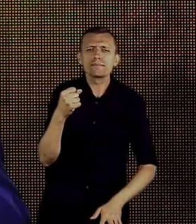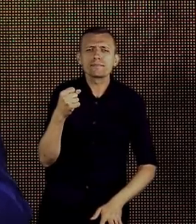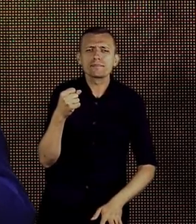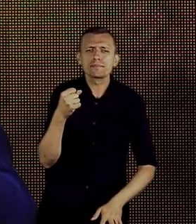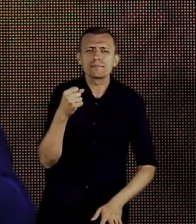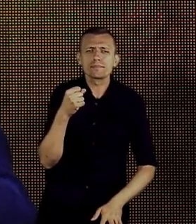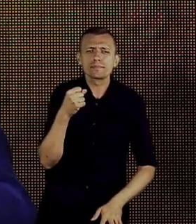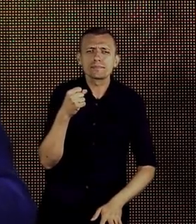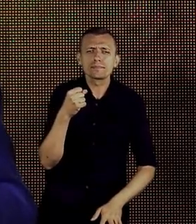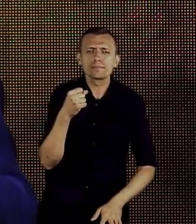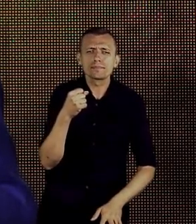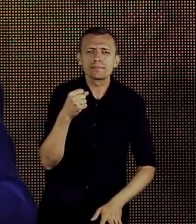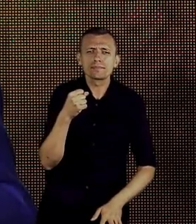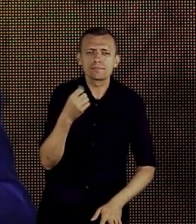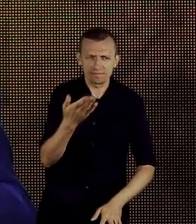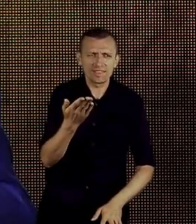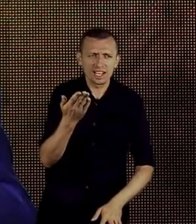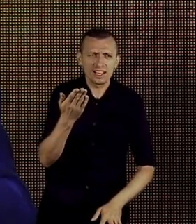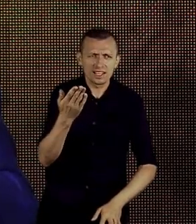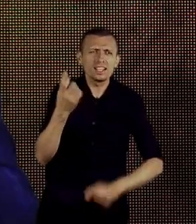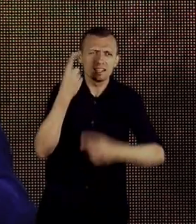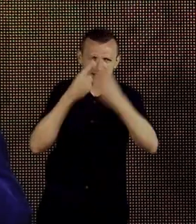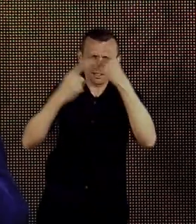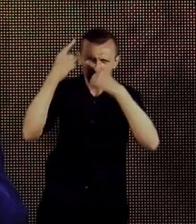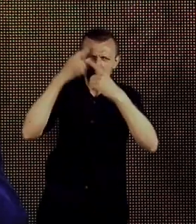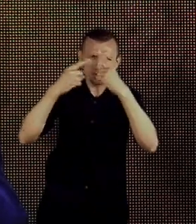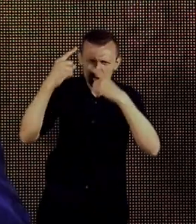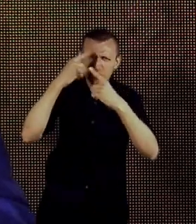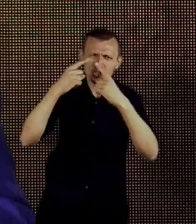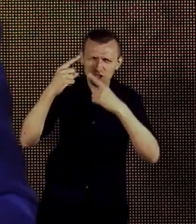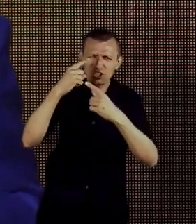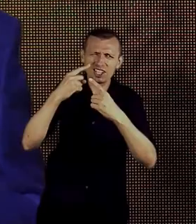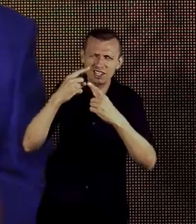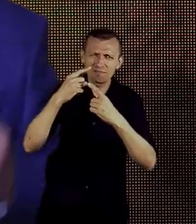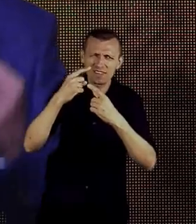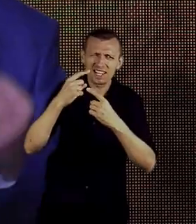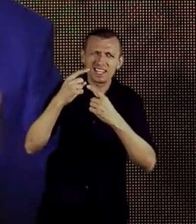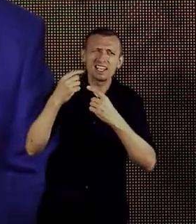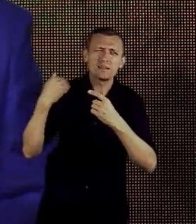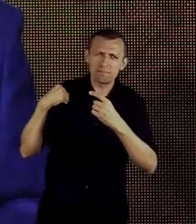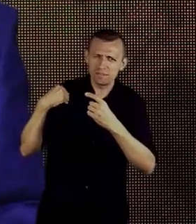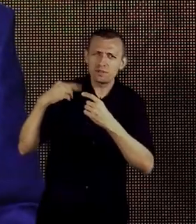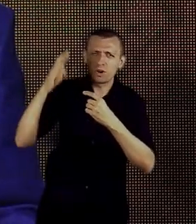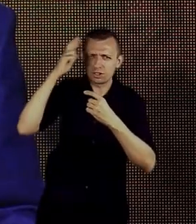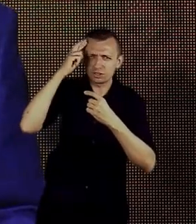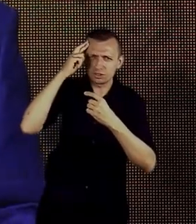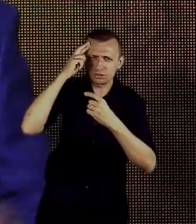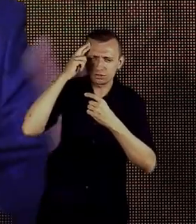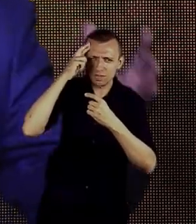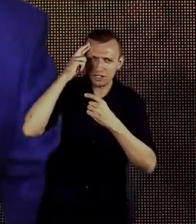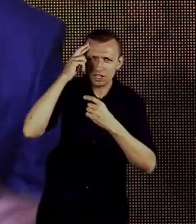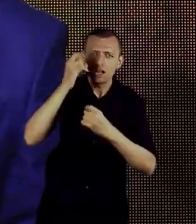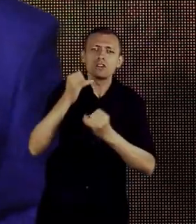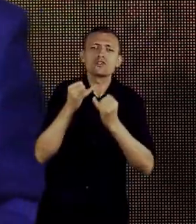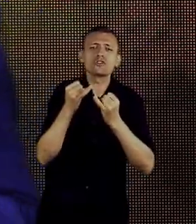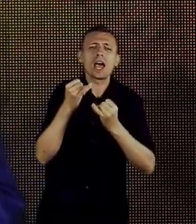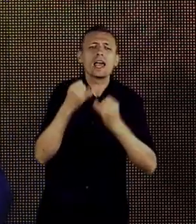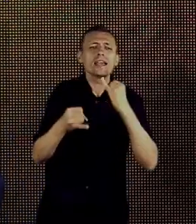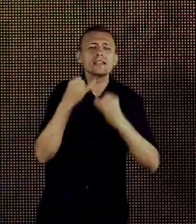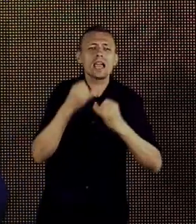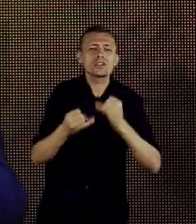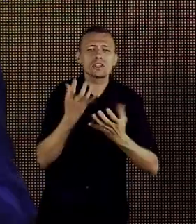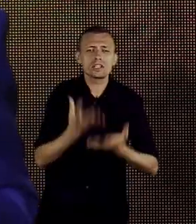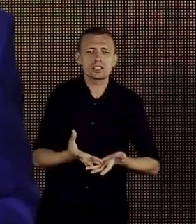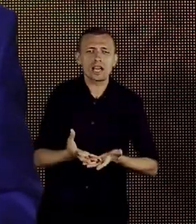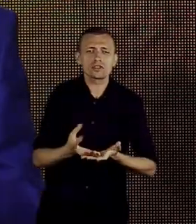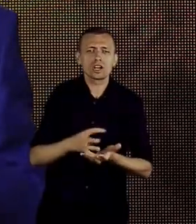charakteru zajmuje tak wiele czasu? Kto z was miał takie doświadczenie w swoim życiu? To za długo trwa. Na przykład